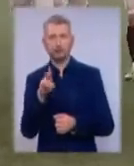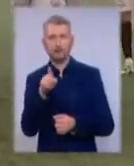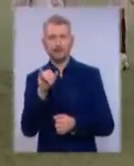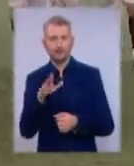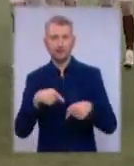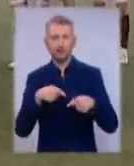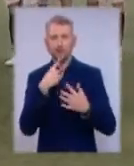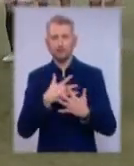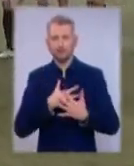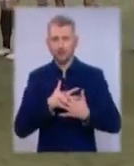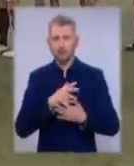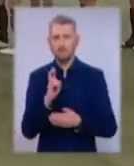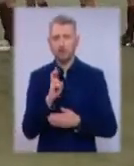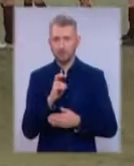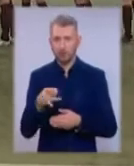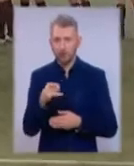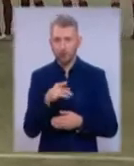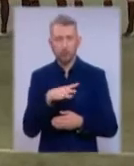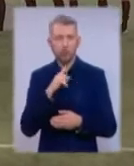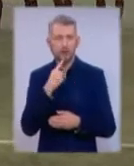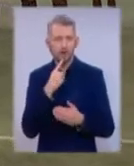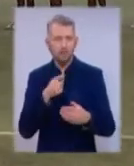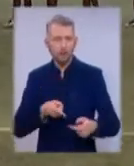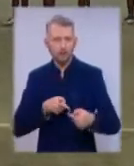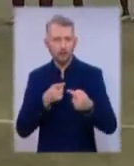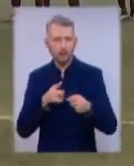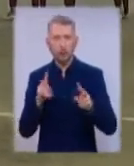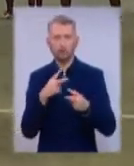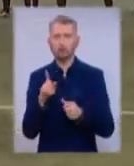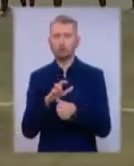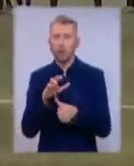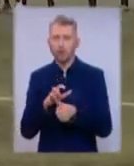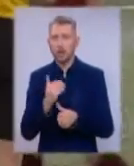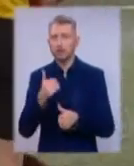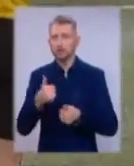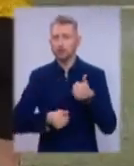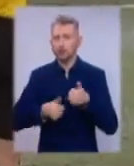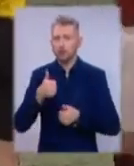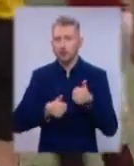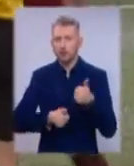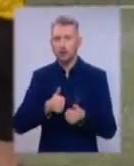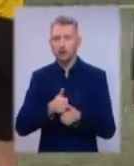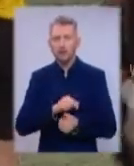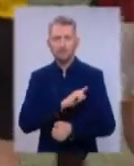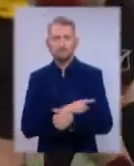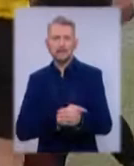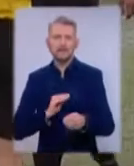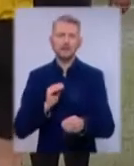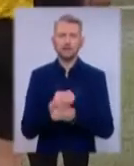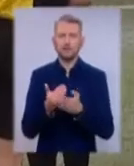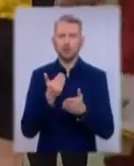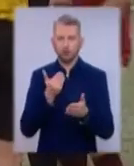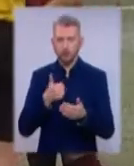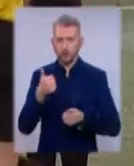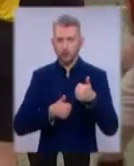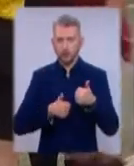із Баришківського району було складно протистояти клубу з боярки, адже їх суперник підсилився напередодні розіграшу турніру